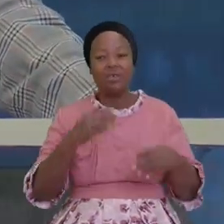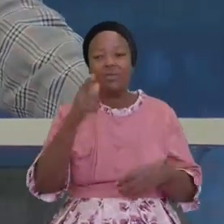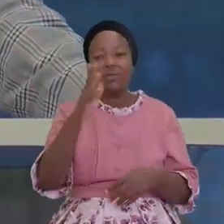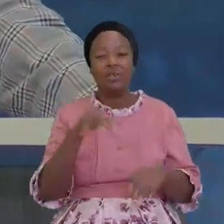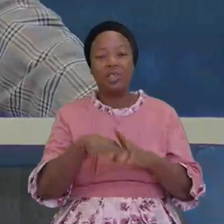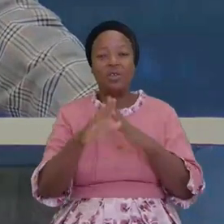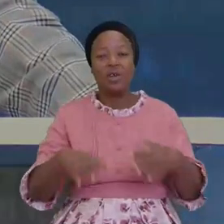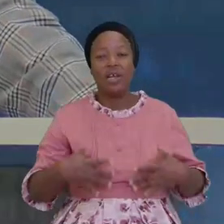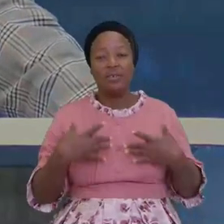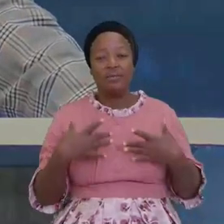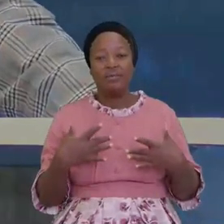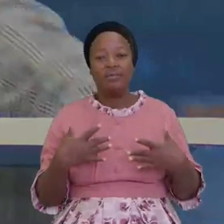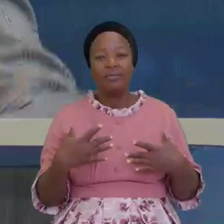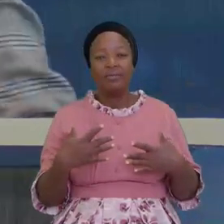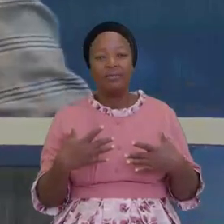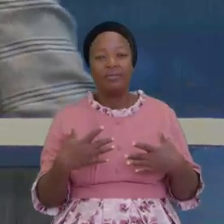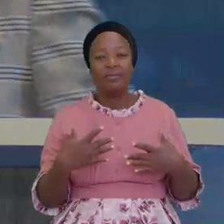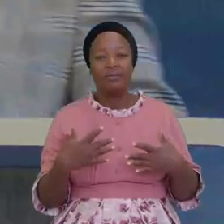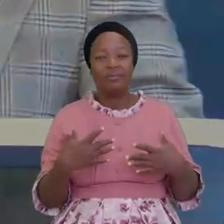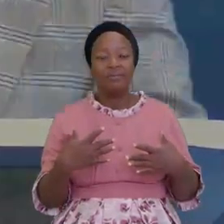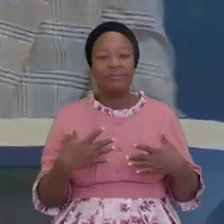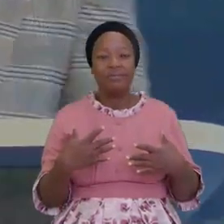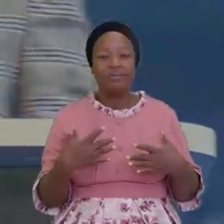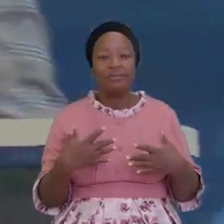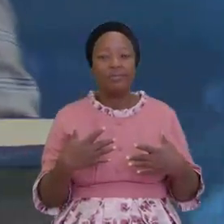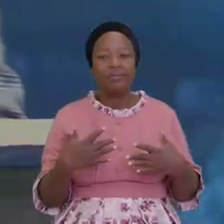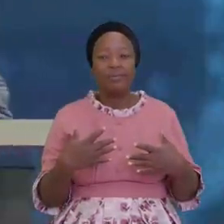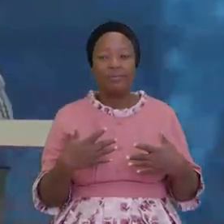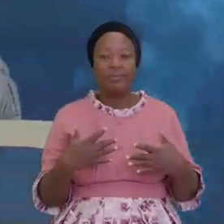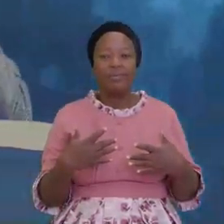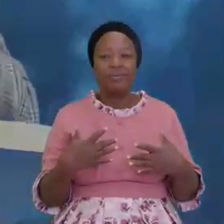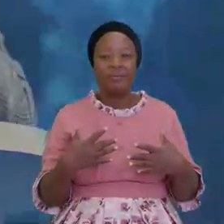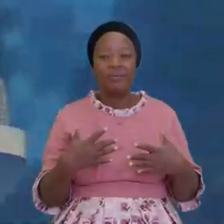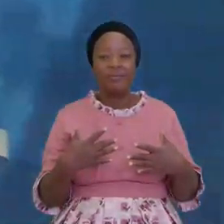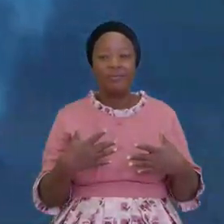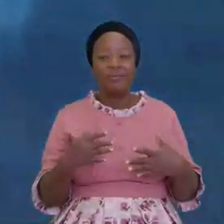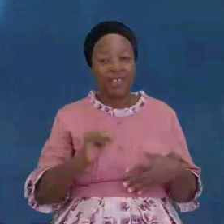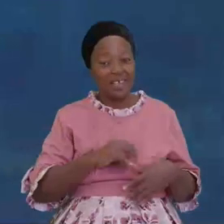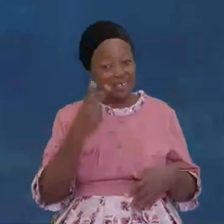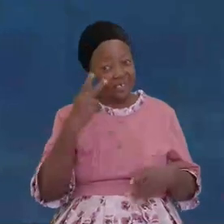Un grand jour, le jour final de la guérison de Dieu dans ta vie.